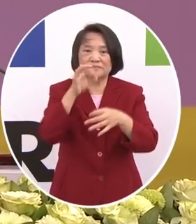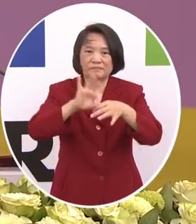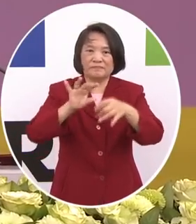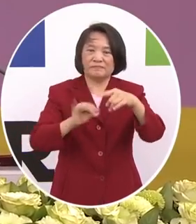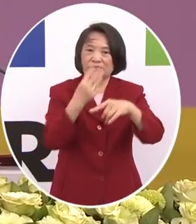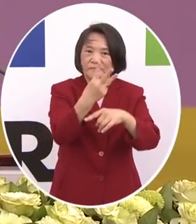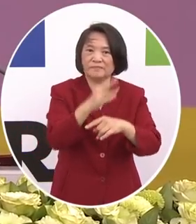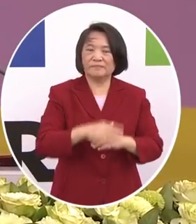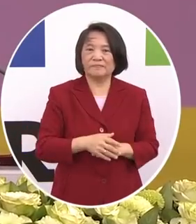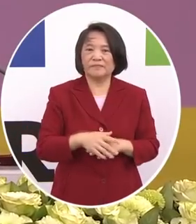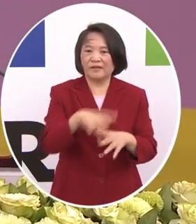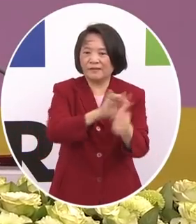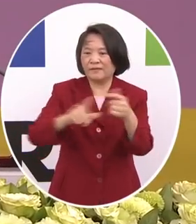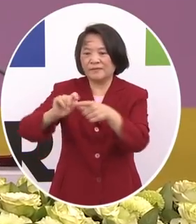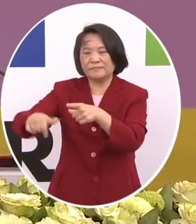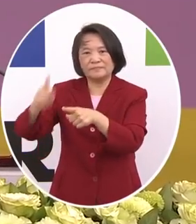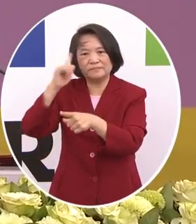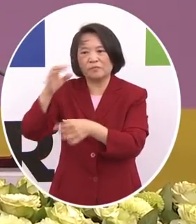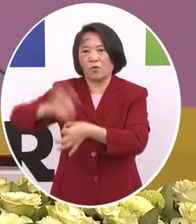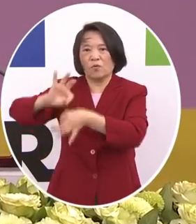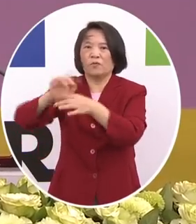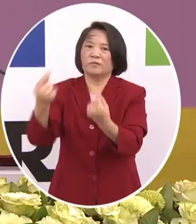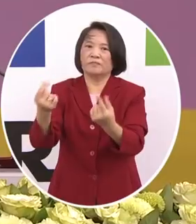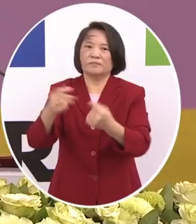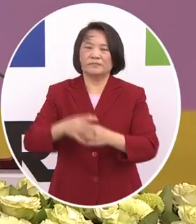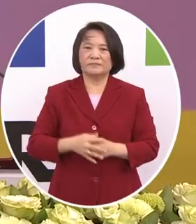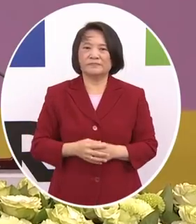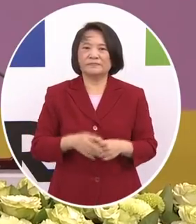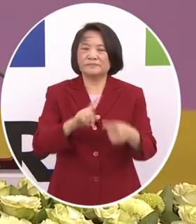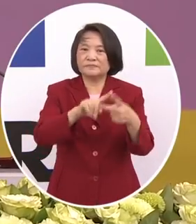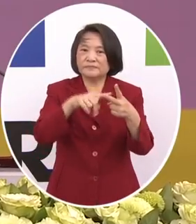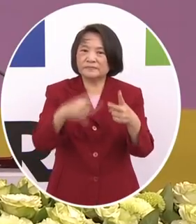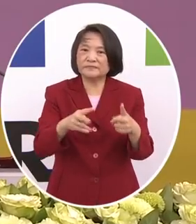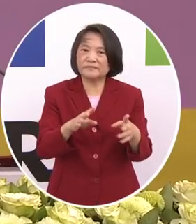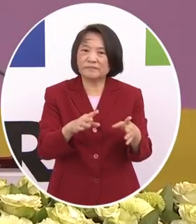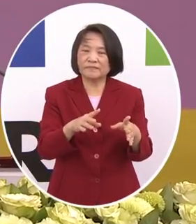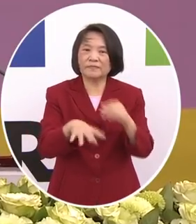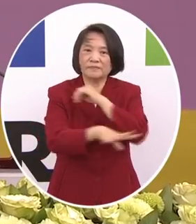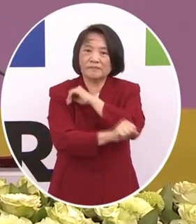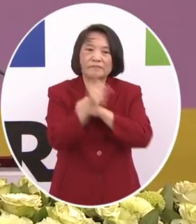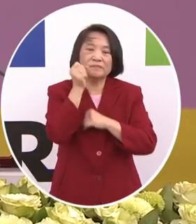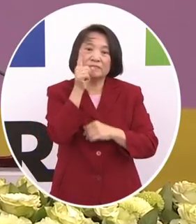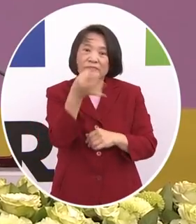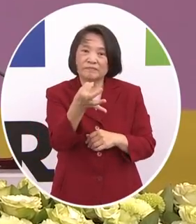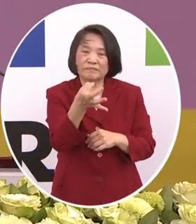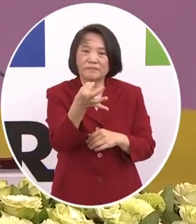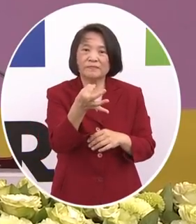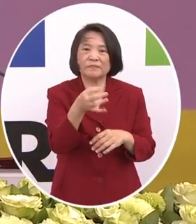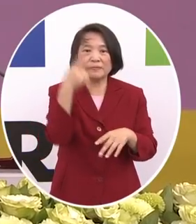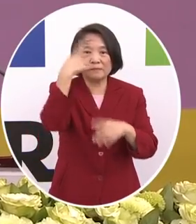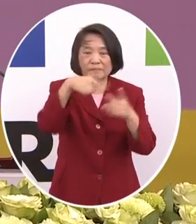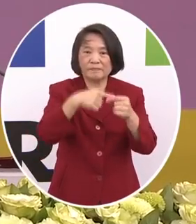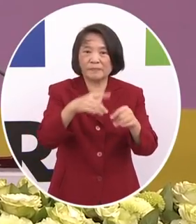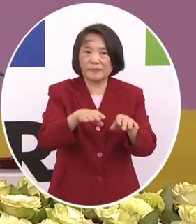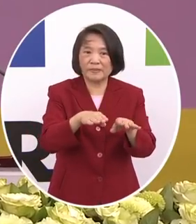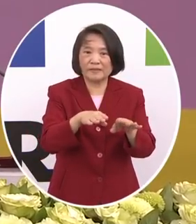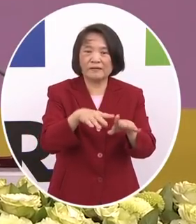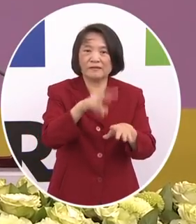动了企业加薪的风潮。我们也加速调涨基本工资，明年起将达